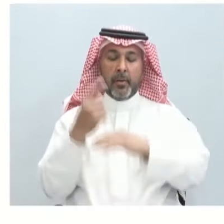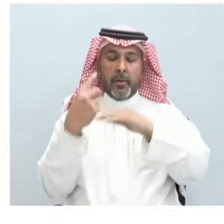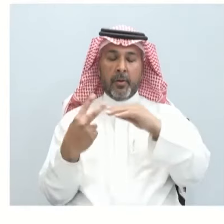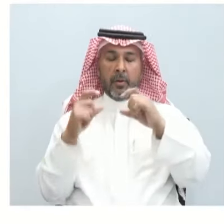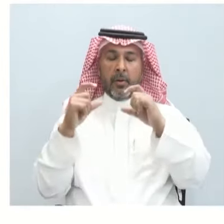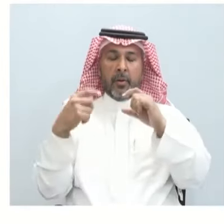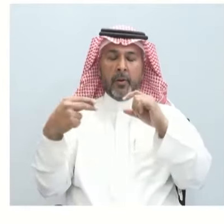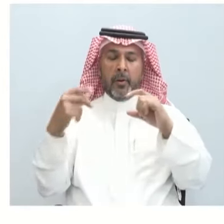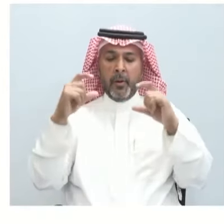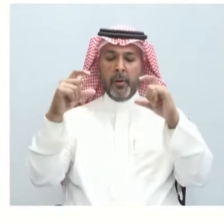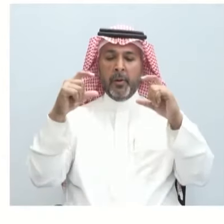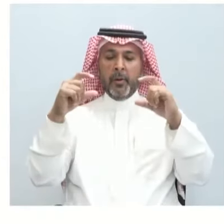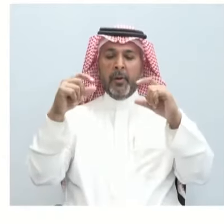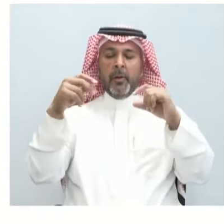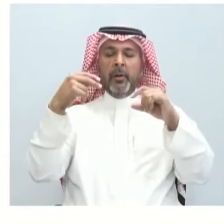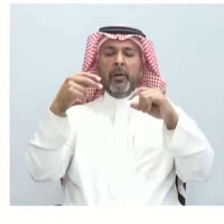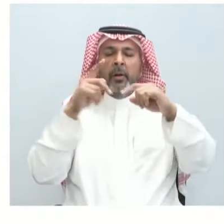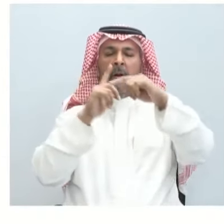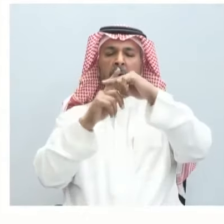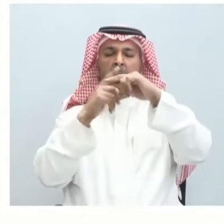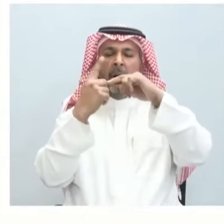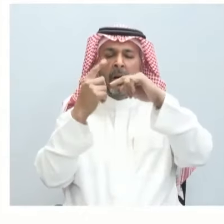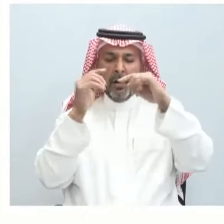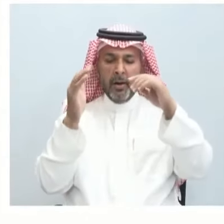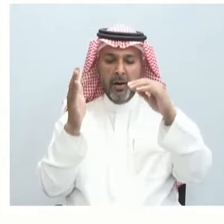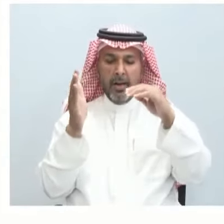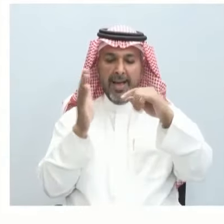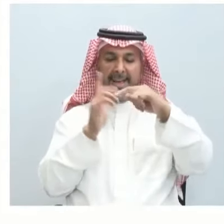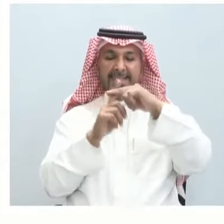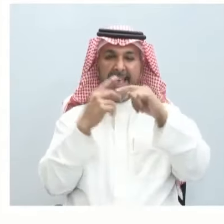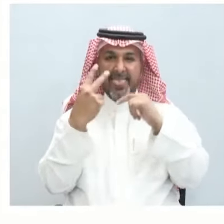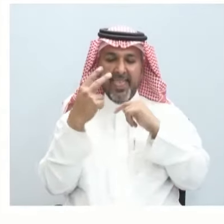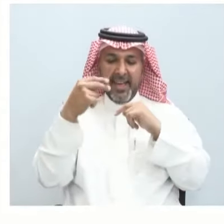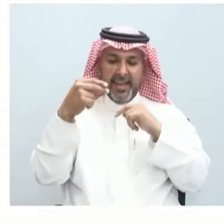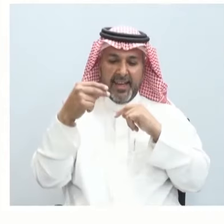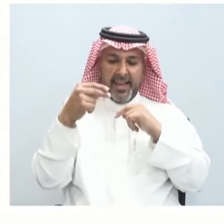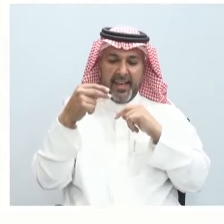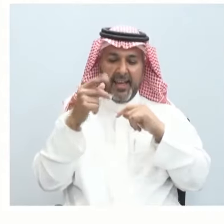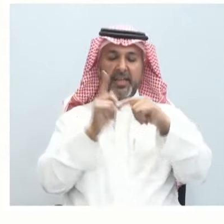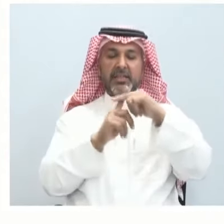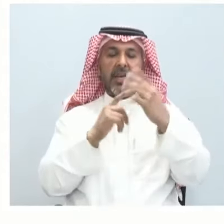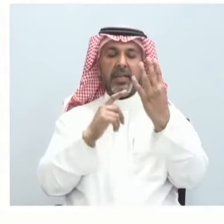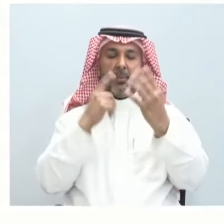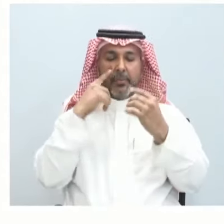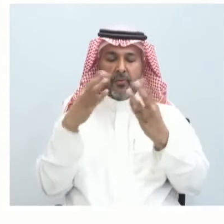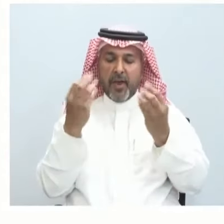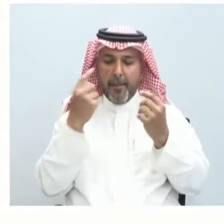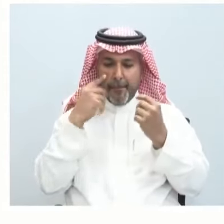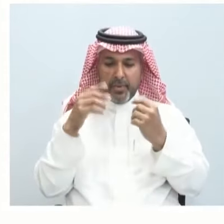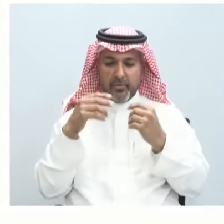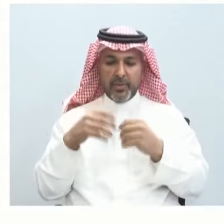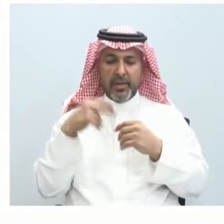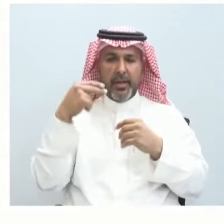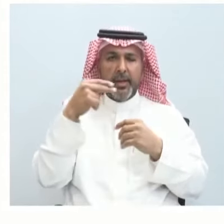الارتفاع مضروب في مجموع القاعدتين هذه القاعده الاولى وهذه القاعده الثانيه نلاحظ انه